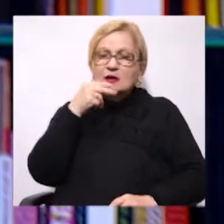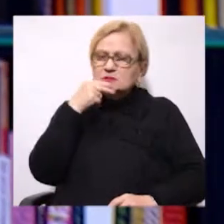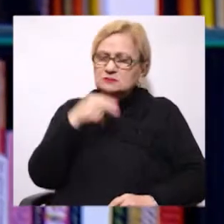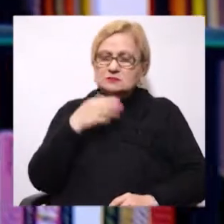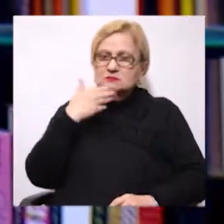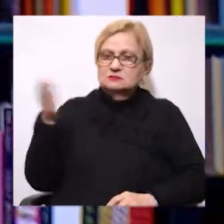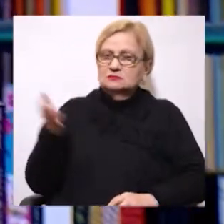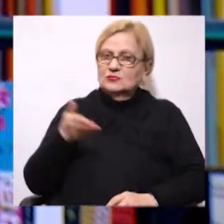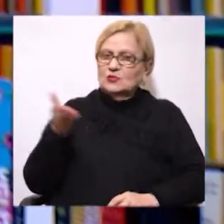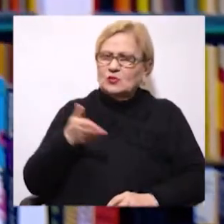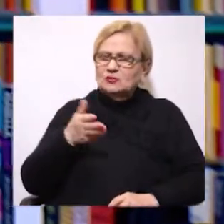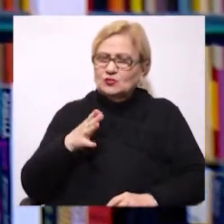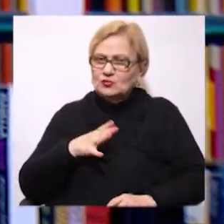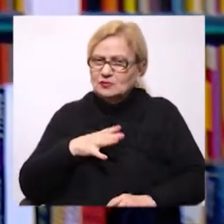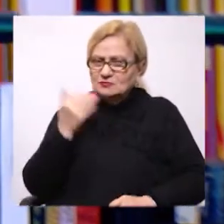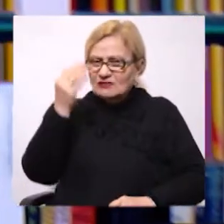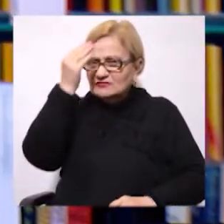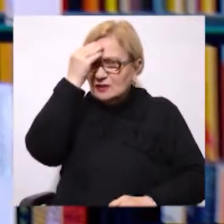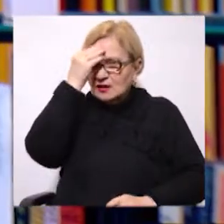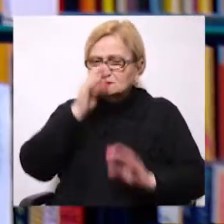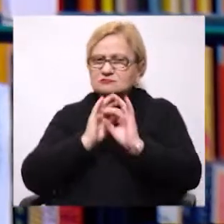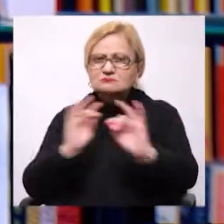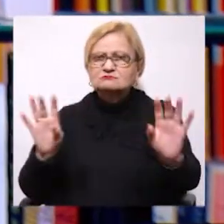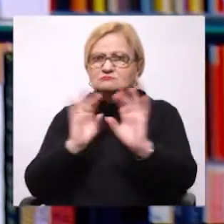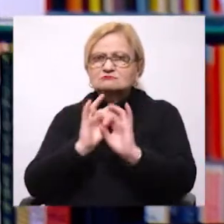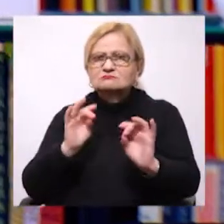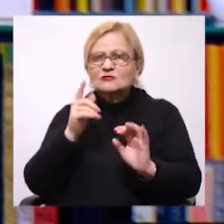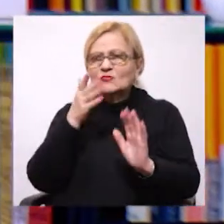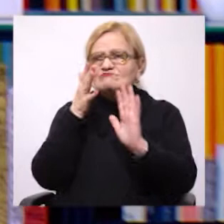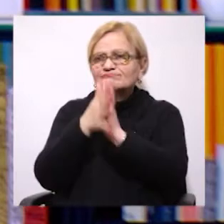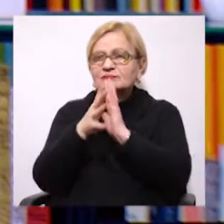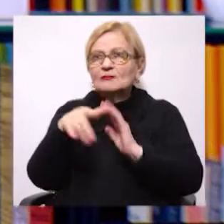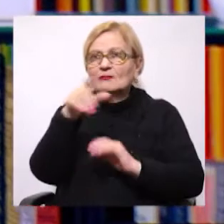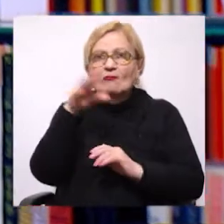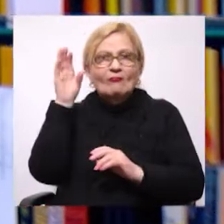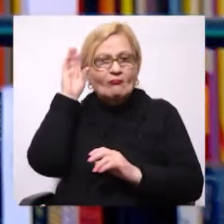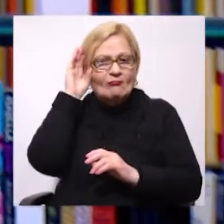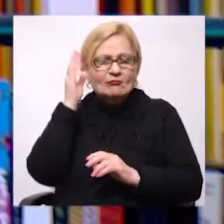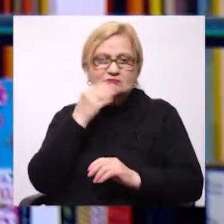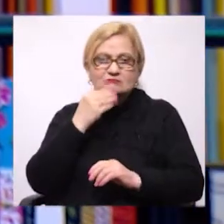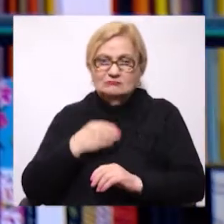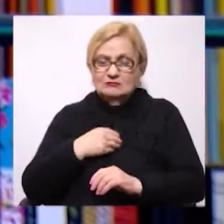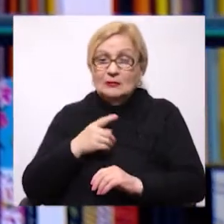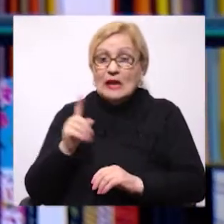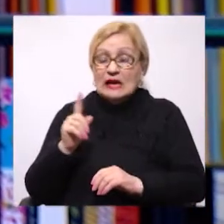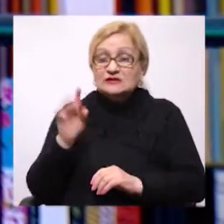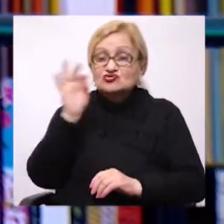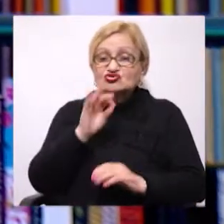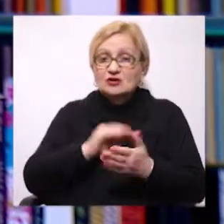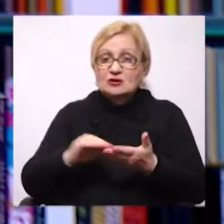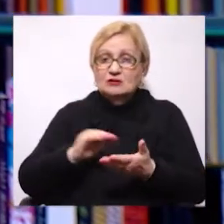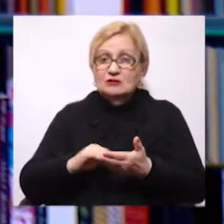არაჩვეულებრივად ახერხებდა საკუთარი ნაზრების გადმოცემას არგუმენტირებულად და დასაბუთებულად. აი რა საკითხებზე წერდა ილია? მე